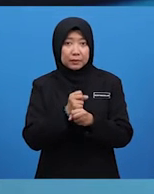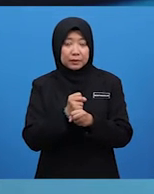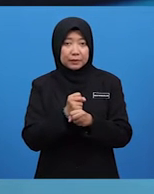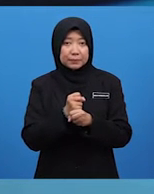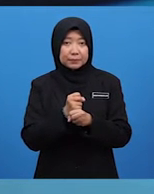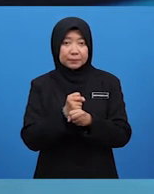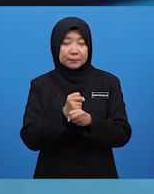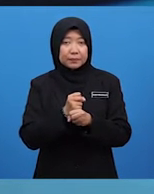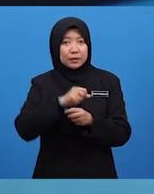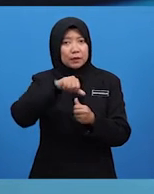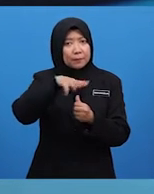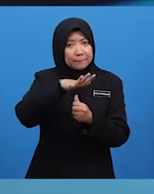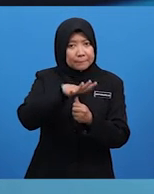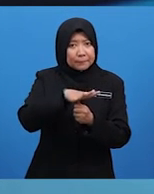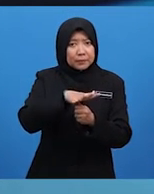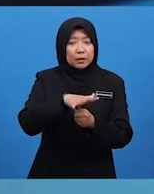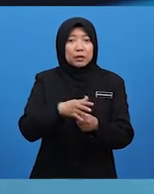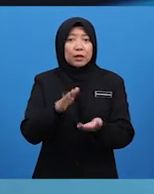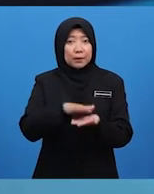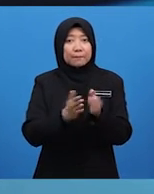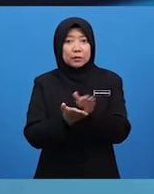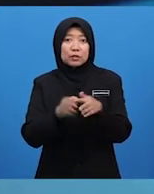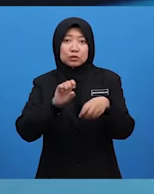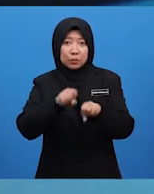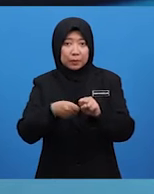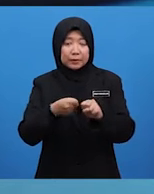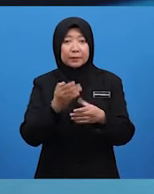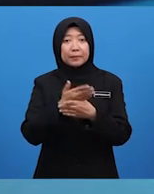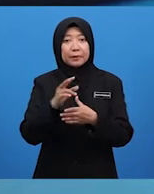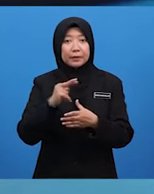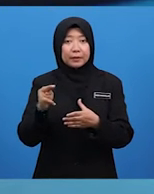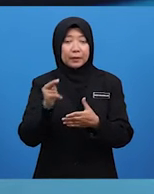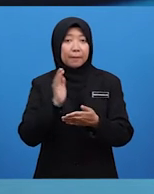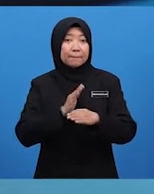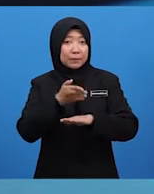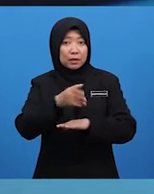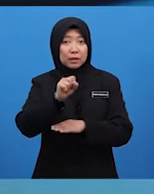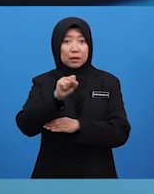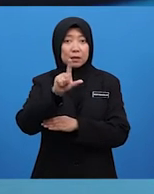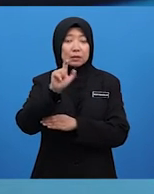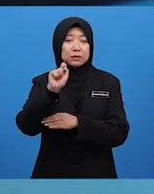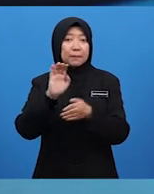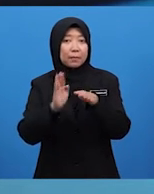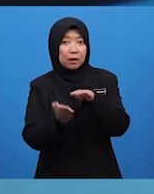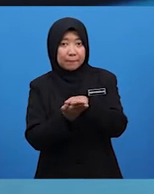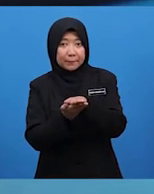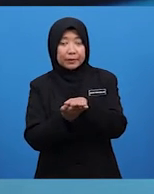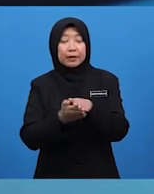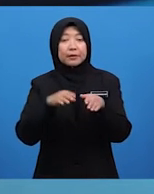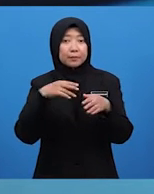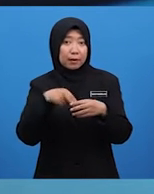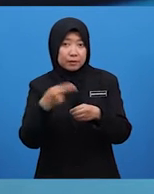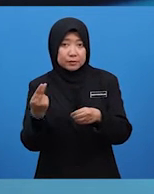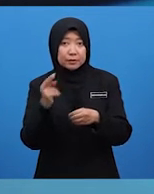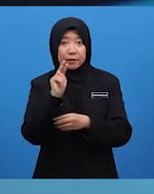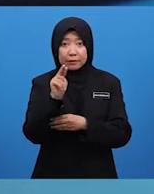mendapatkan kesan lipatan supaya bahagian belah slip berlapik yang dihasilkan